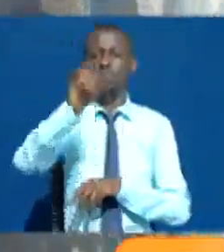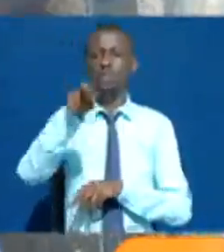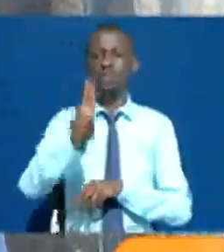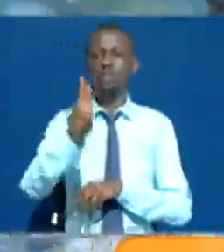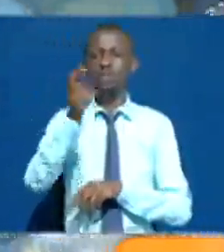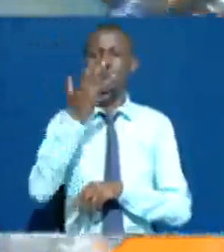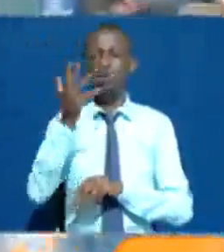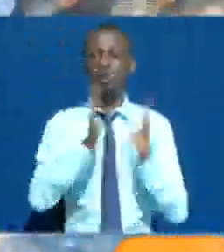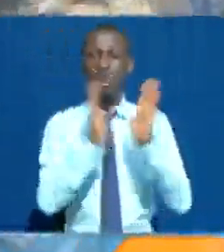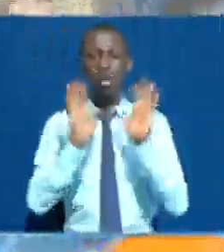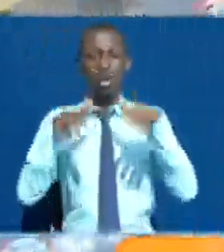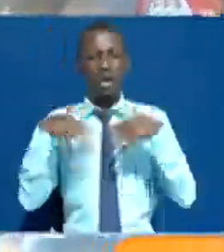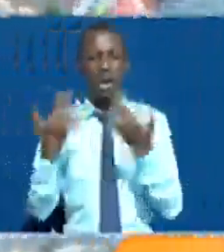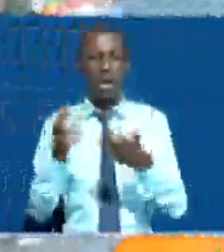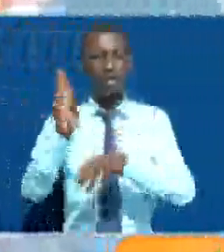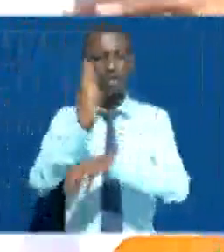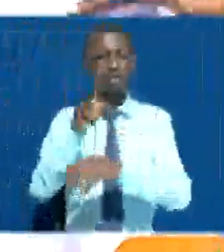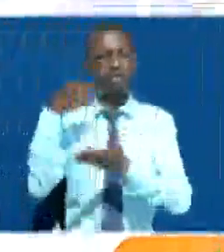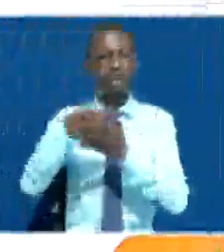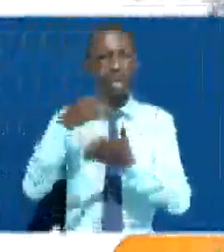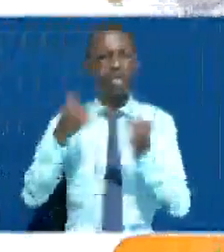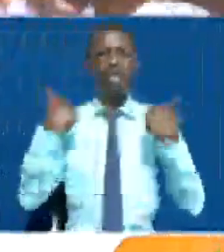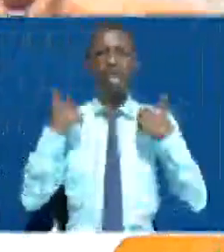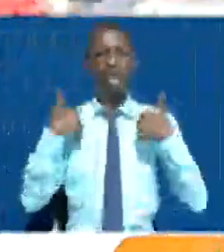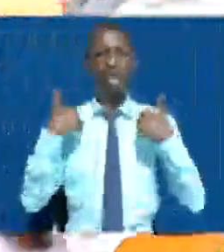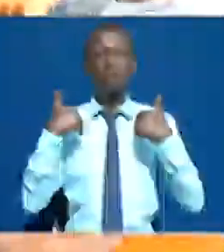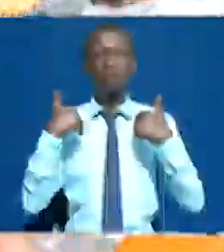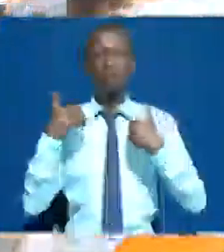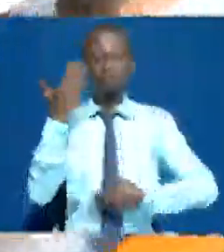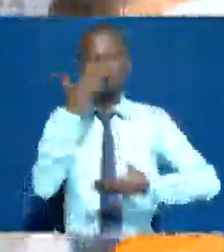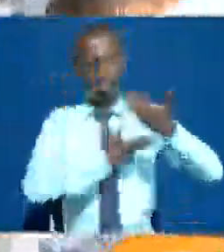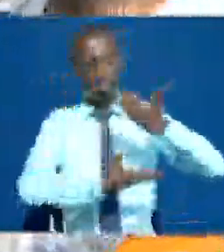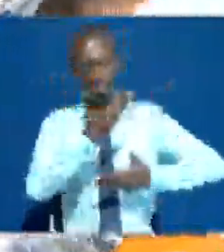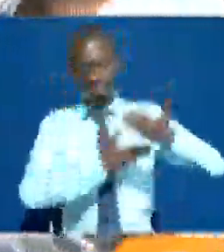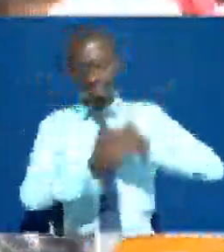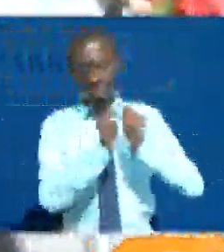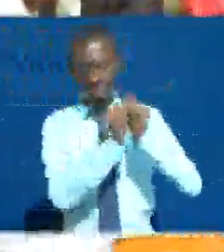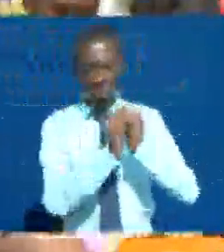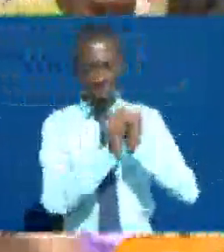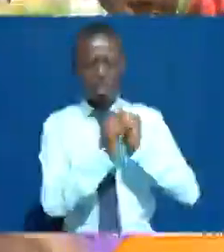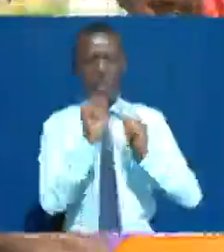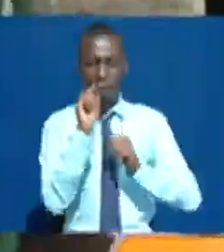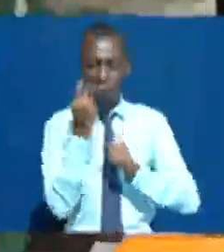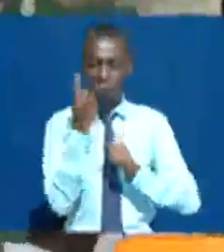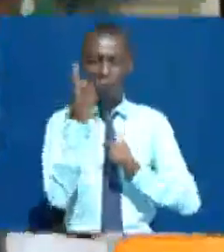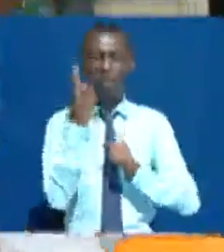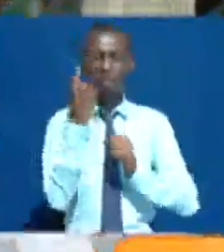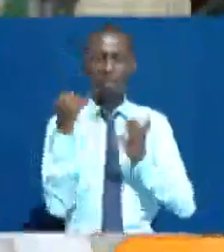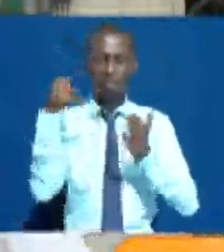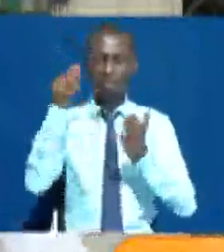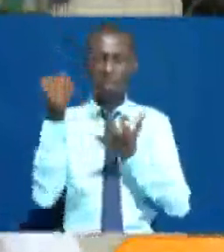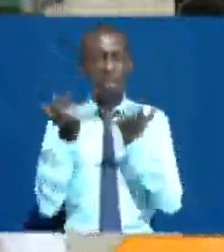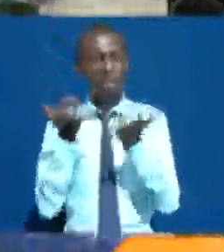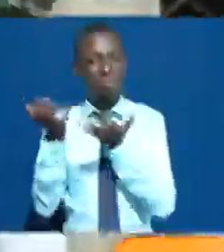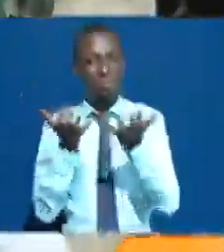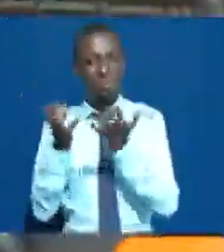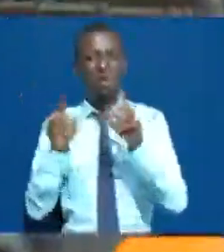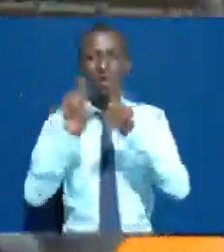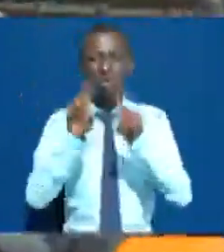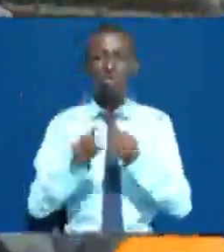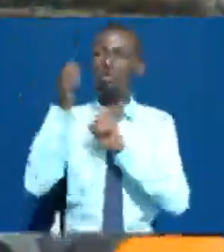he will utilize his windfall. Tutakaa chini tujadiliane, lakini kwanza biashara tutaongezea kwa biashara na turudishe kitu kidogo kwa